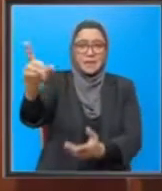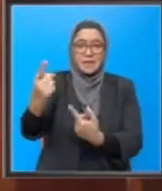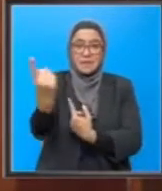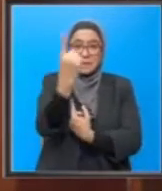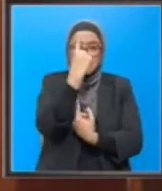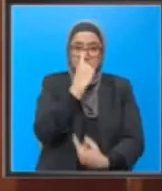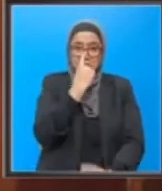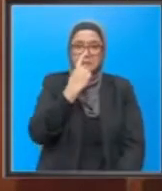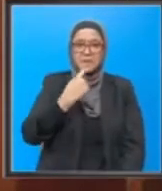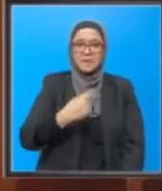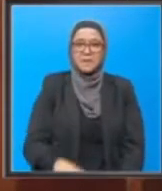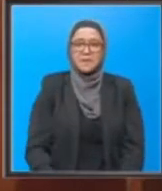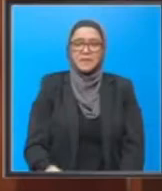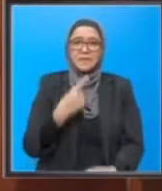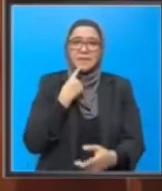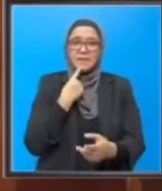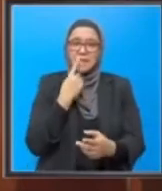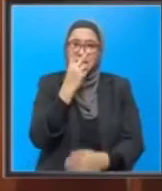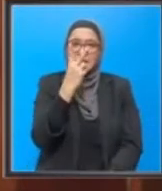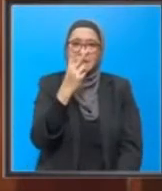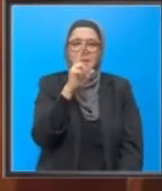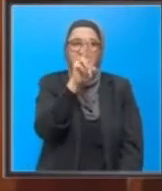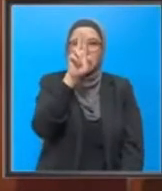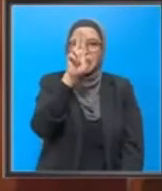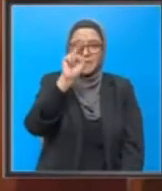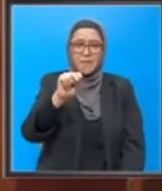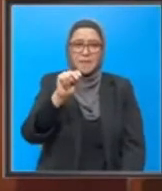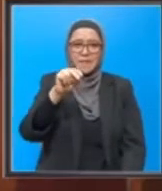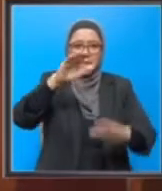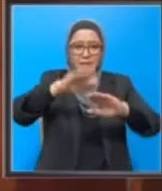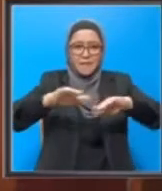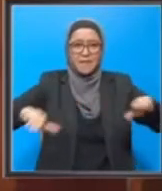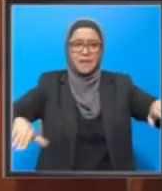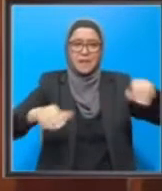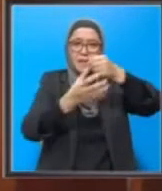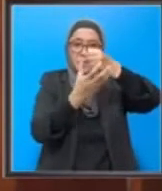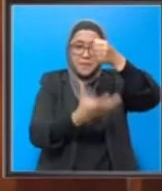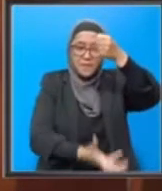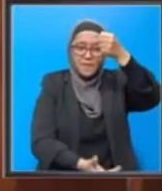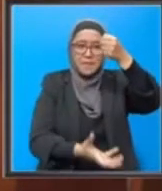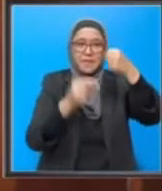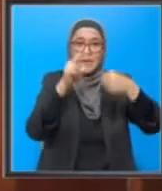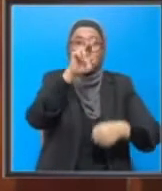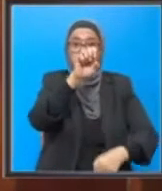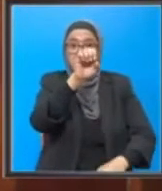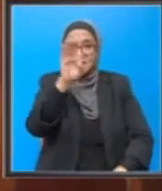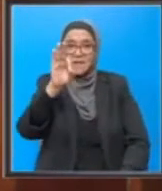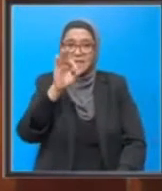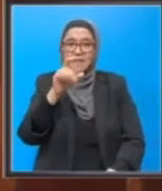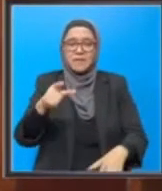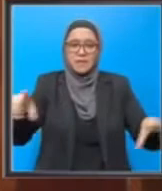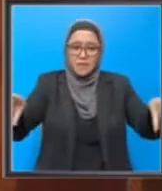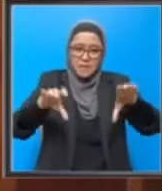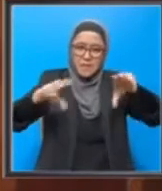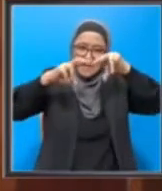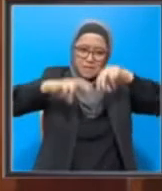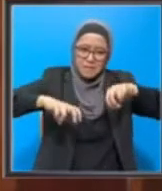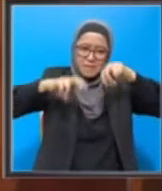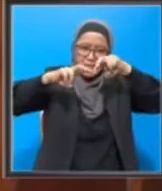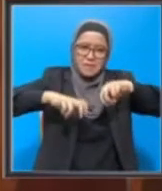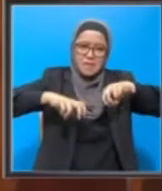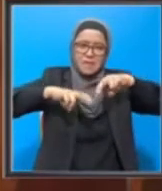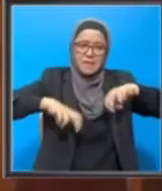dan kita tengok daripada United Nations Children's fund jenises telah mengajarkan menjalankan dan kajian berkaitan